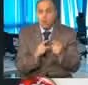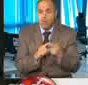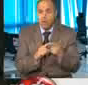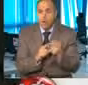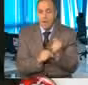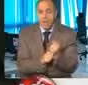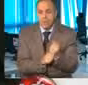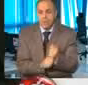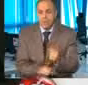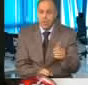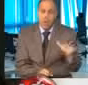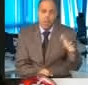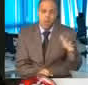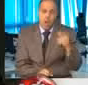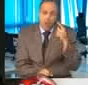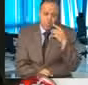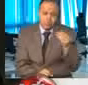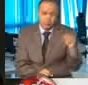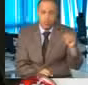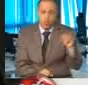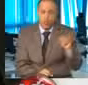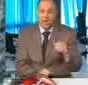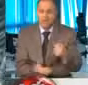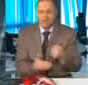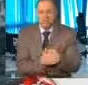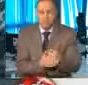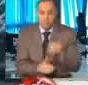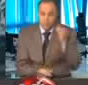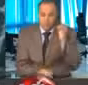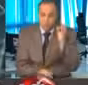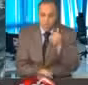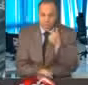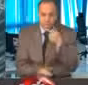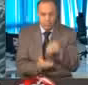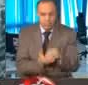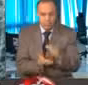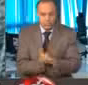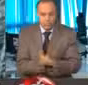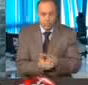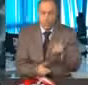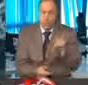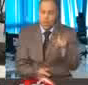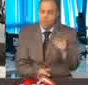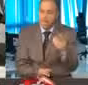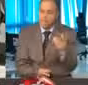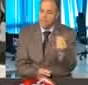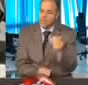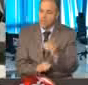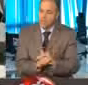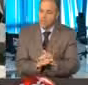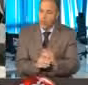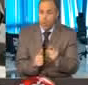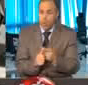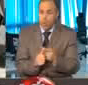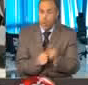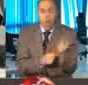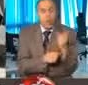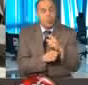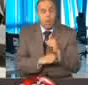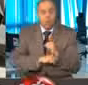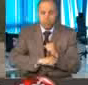مهنية. معدلات متفاقمة لحوادث الطرقات في تونس تم تسجيلها نتيجة عوامل عديدة، أبرزها الإفراط في